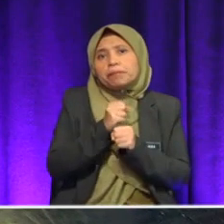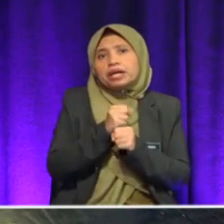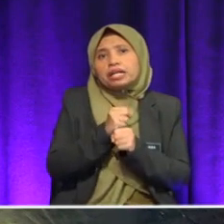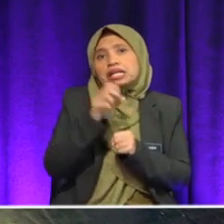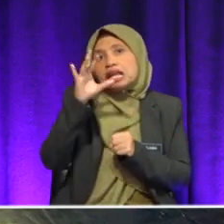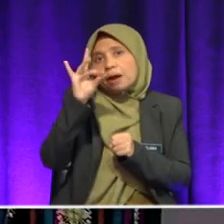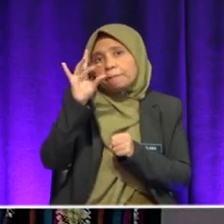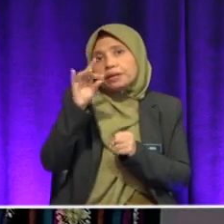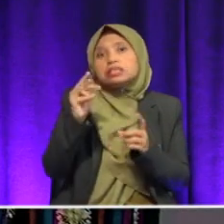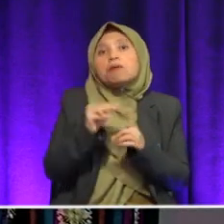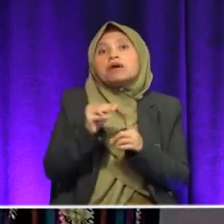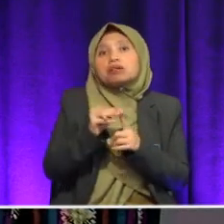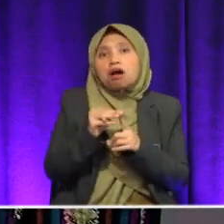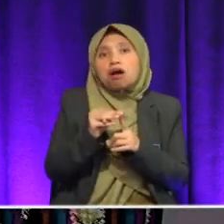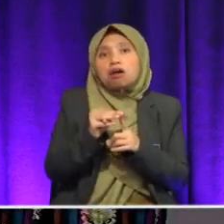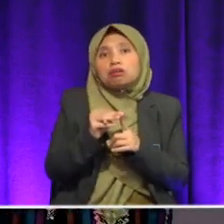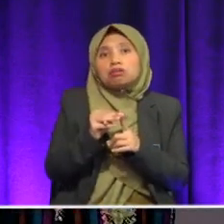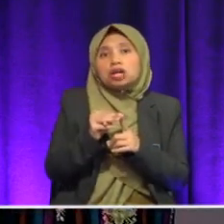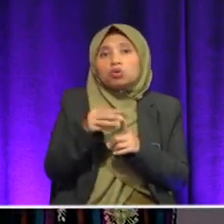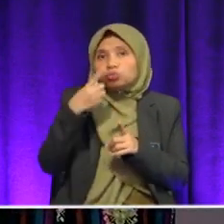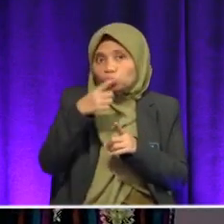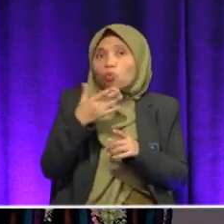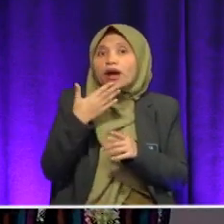2 maka untuk wanita